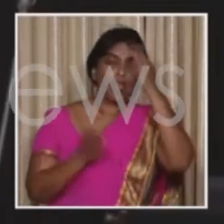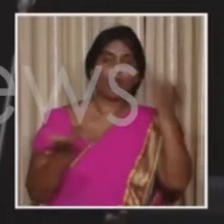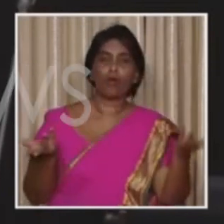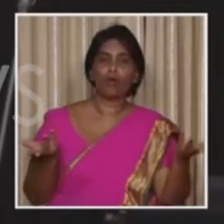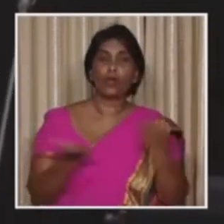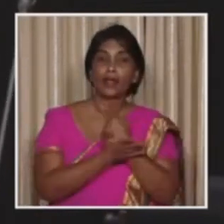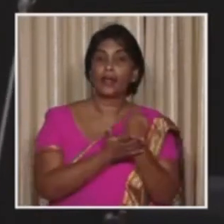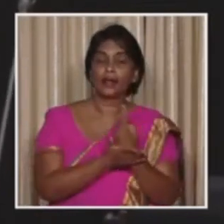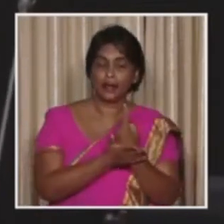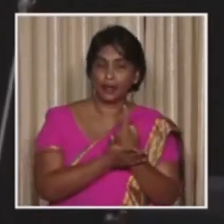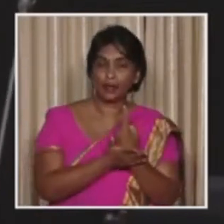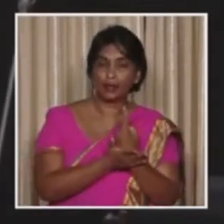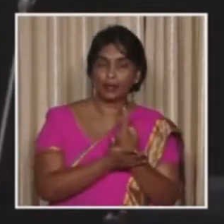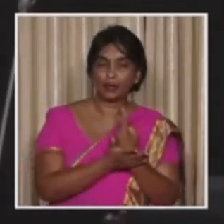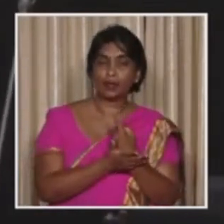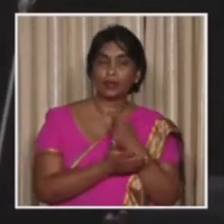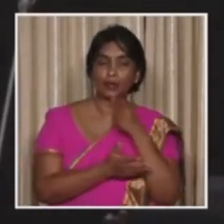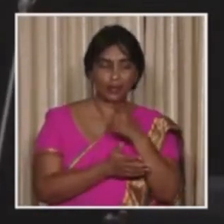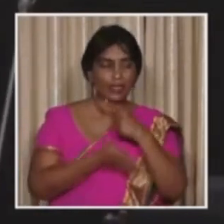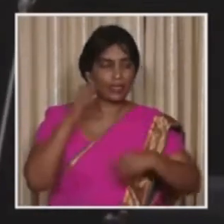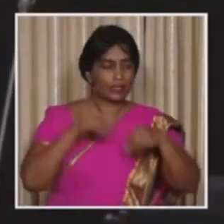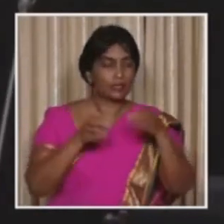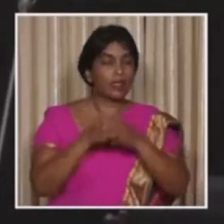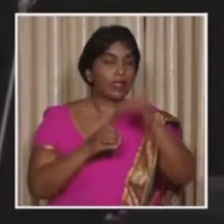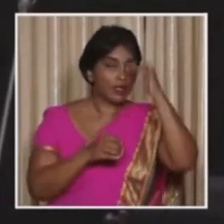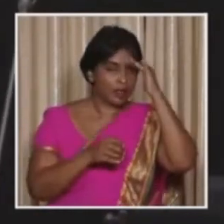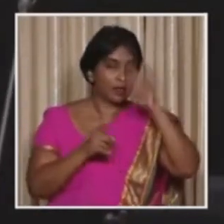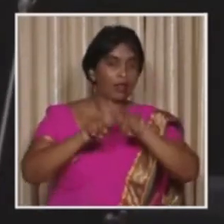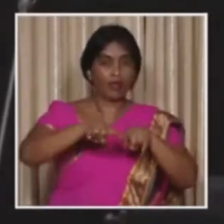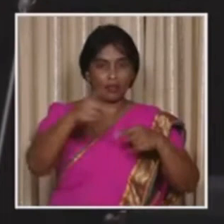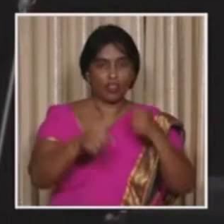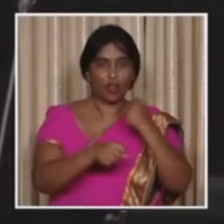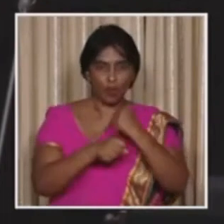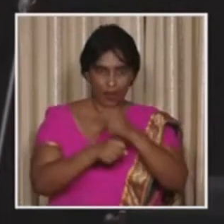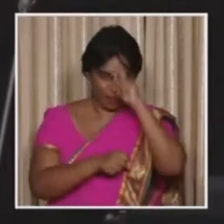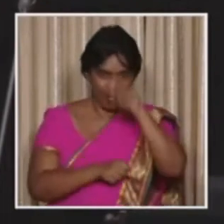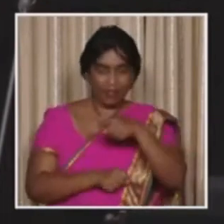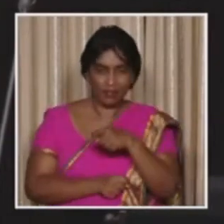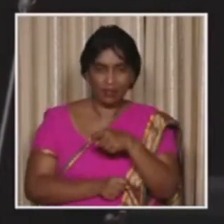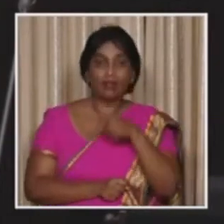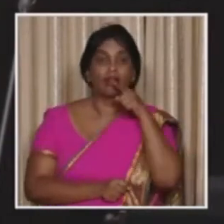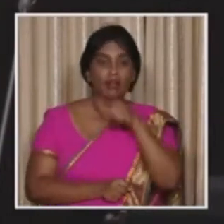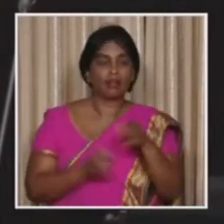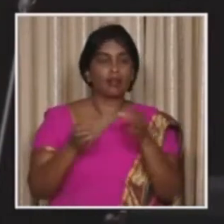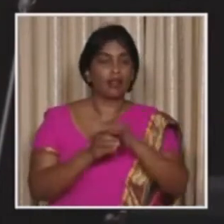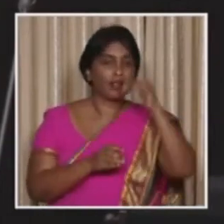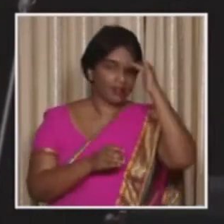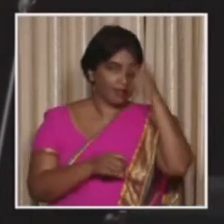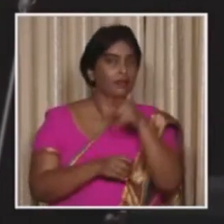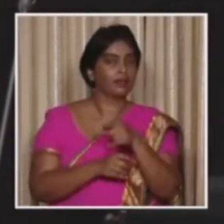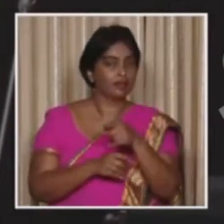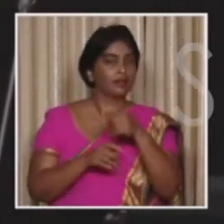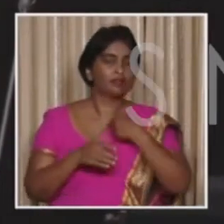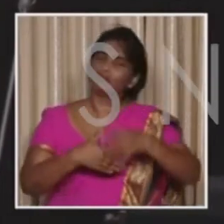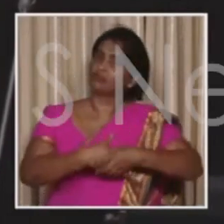දැන් හෙලිකොප්ටරේ ඔබතුමාලා ඡන්ද ඉල්ලන පක්ෂයේ නායකයා ඔය හැපැත් ඉන්න ගොඩේව මහත්තයා නේද? එතුමා තමයි ඔබතුමාලගේ පක්ෂේ නායකයා. ඉතින්